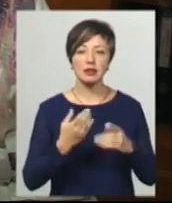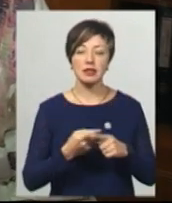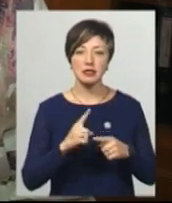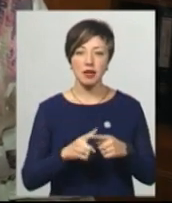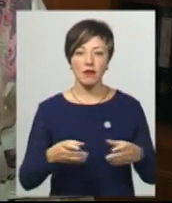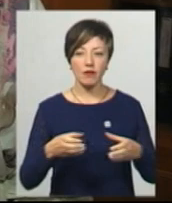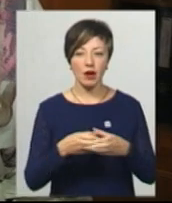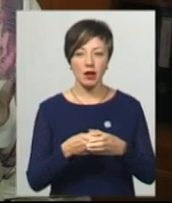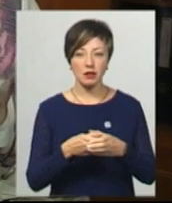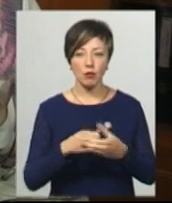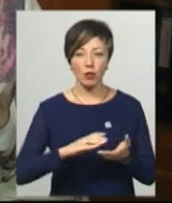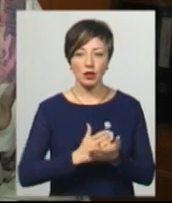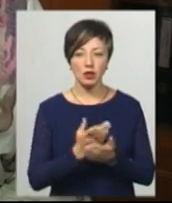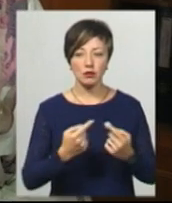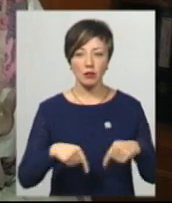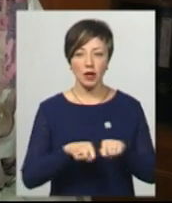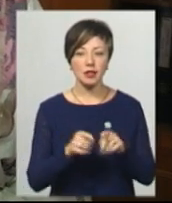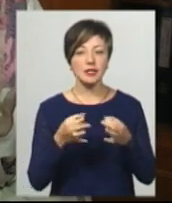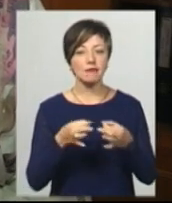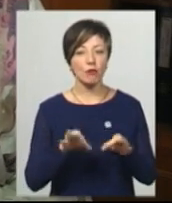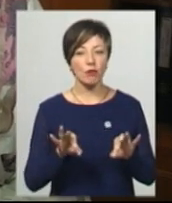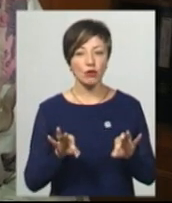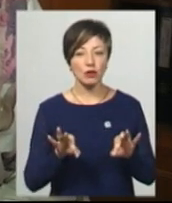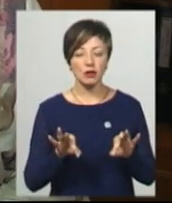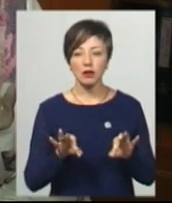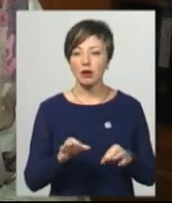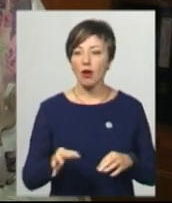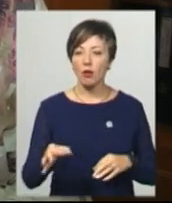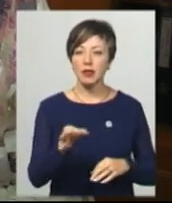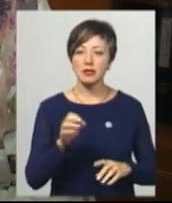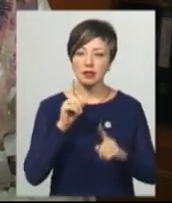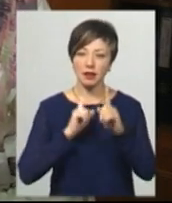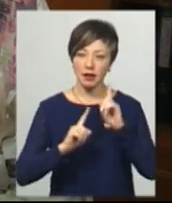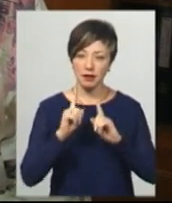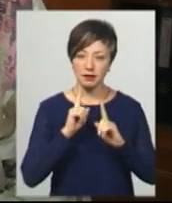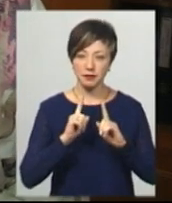звернення фракції політичної партії ВО «Свобода» в обласній раді.